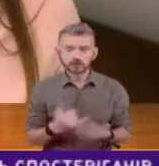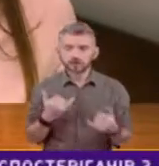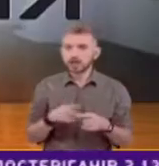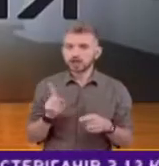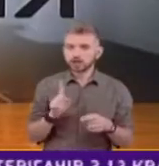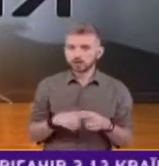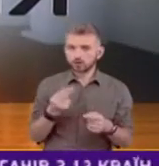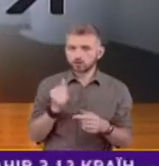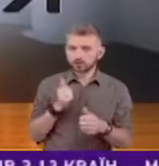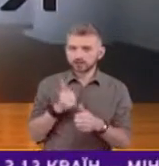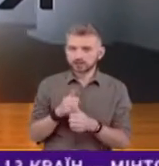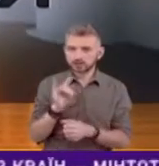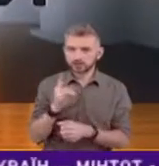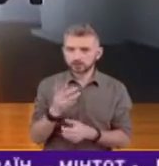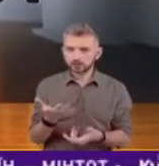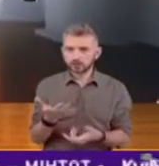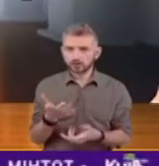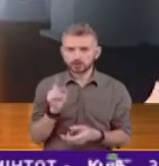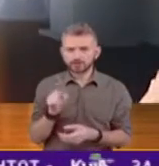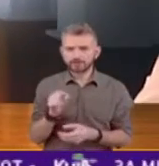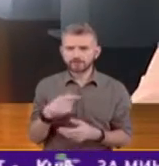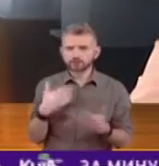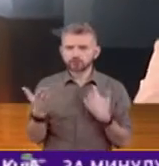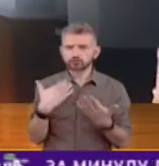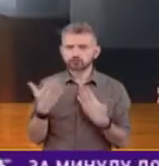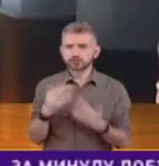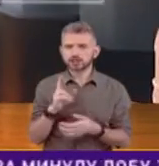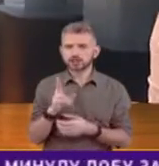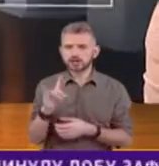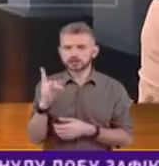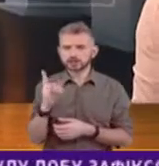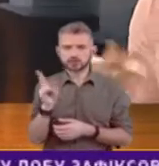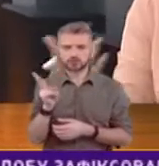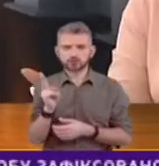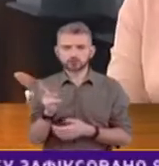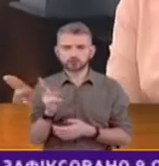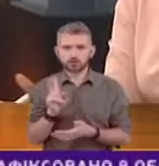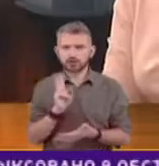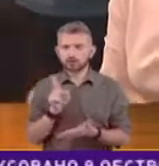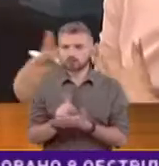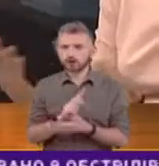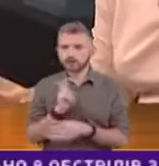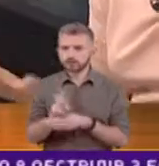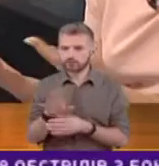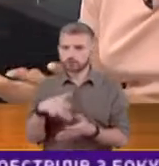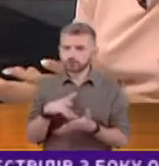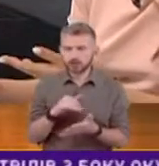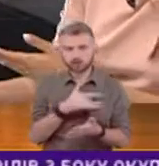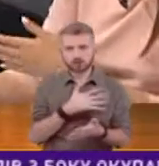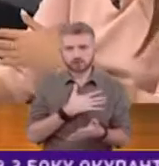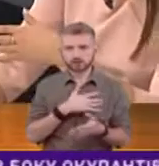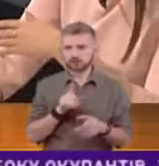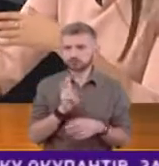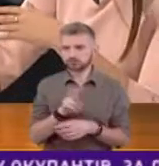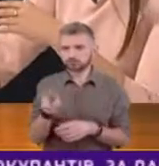процес «Гроші за дитиною». Я правильно зрозуміла, що він стосується як дитини, яка має йти в комунальний заклад, так само і в приватний. І в приватний,